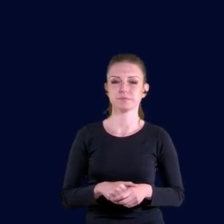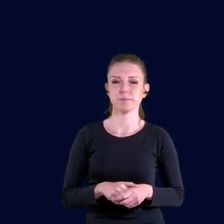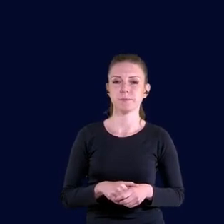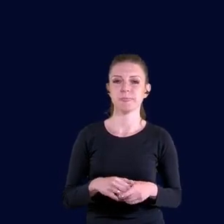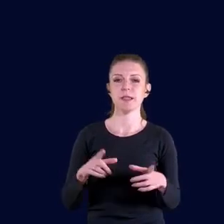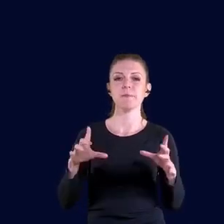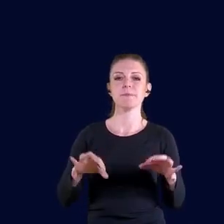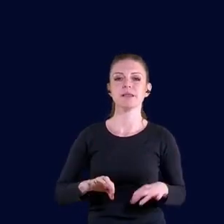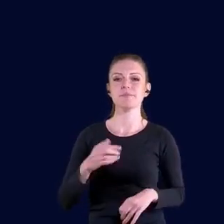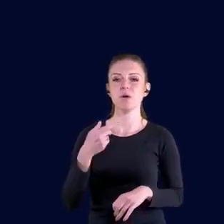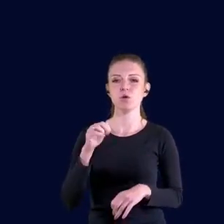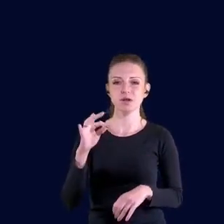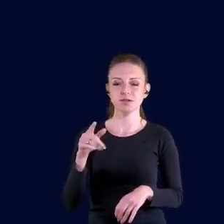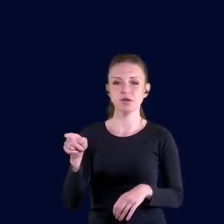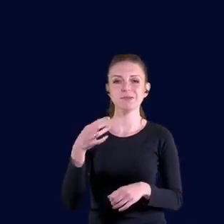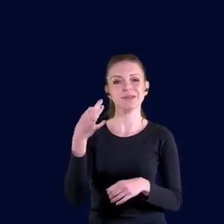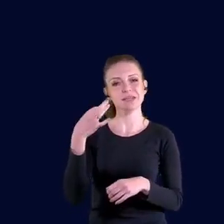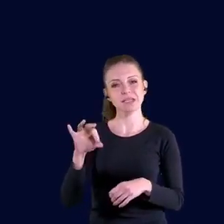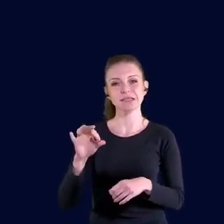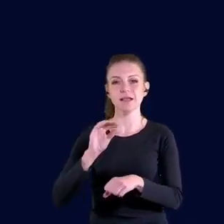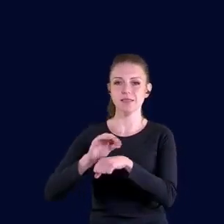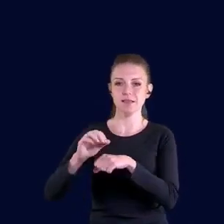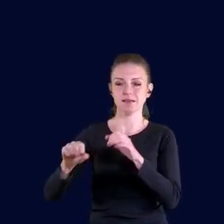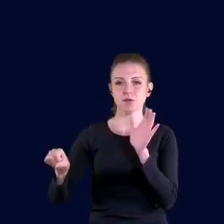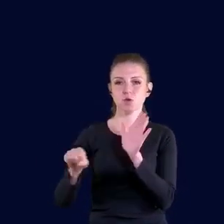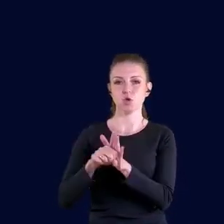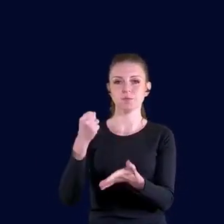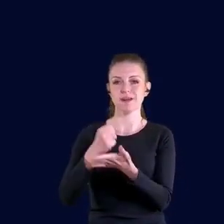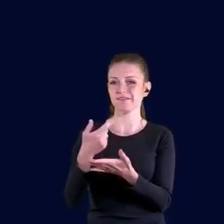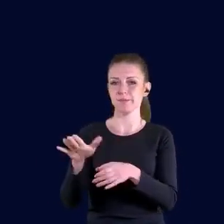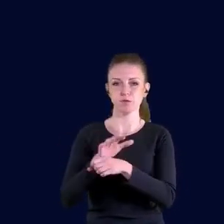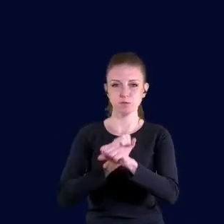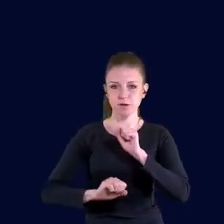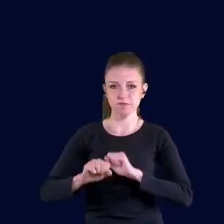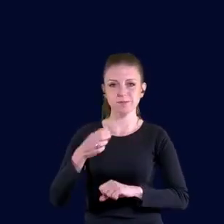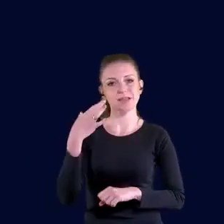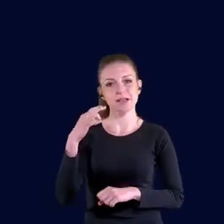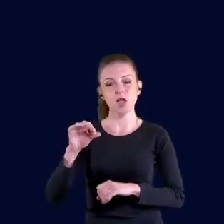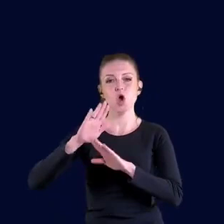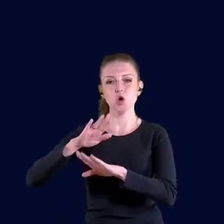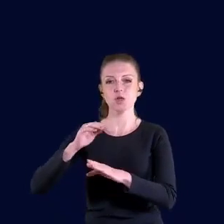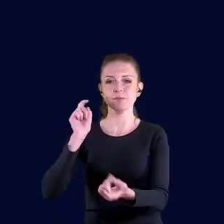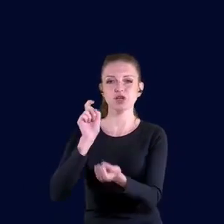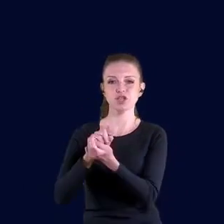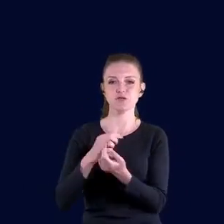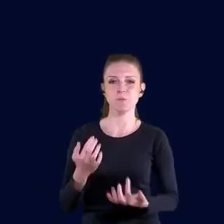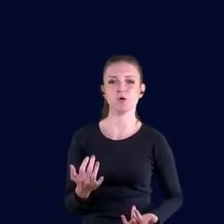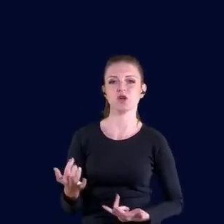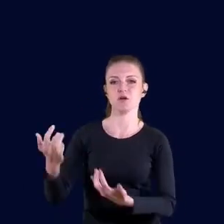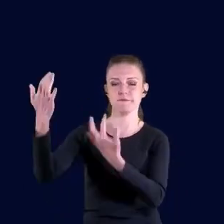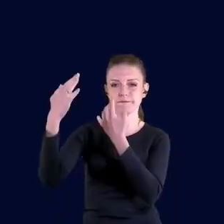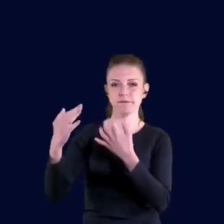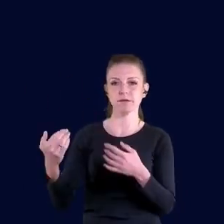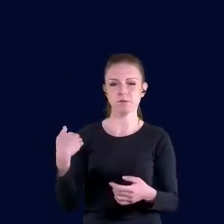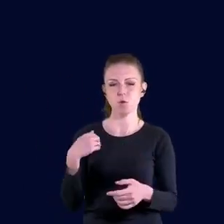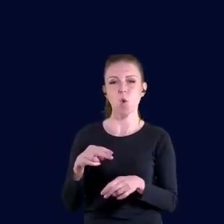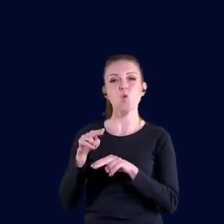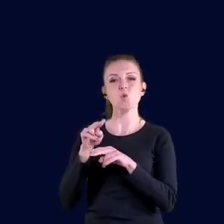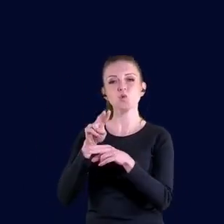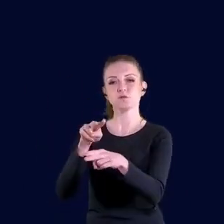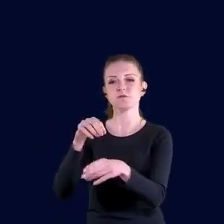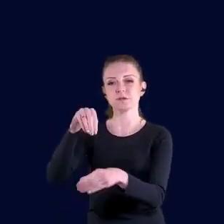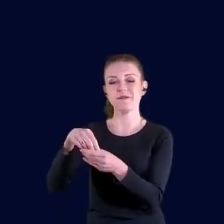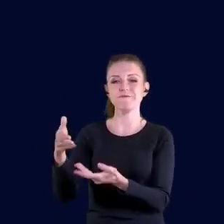jest trenerka o specjalistą do Spraw Niepełnosprawności inspektorem ochrony przeciwpożarowej była uczestniczką wymiany